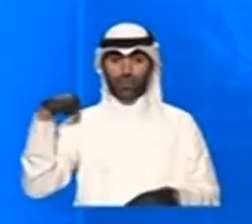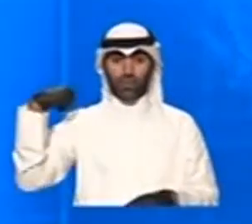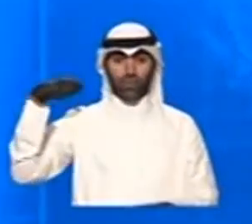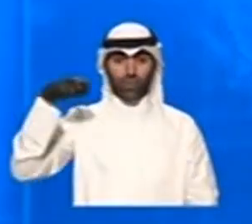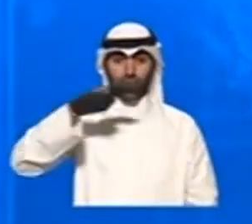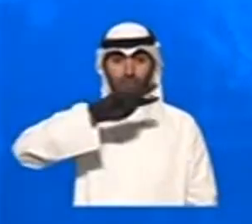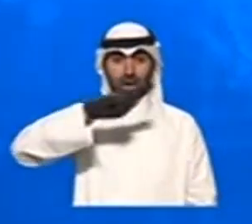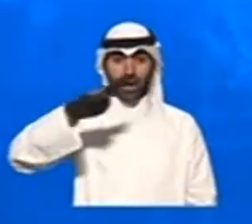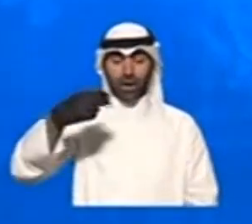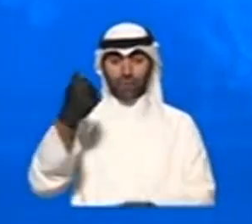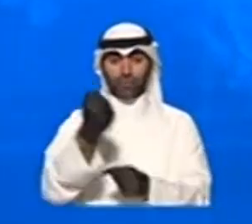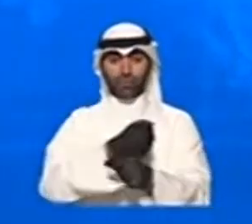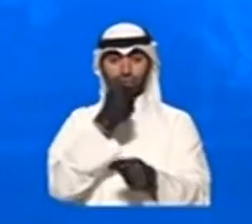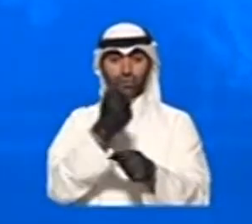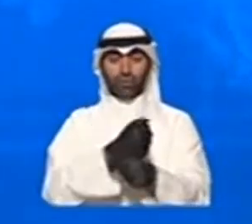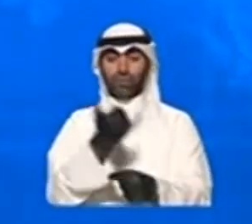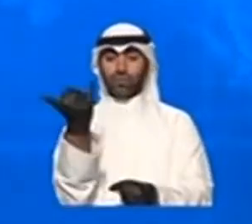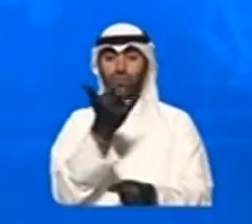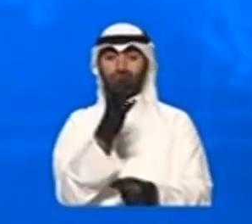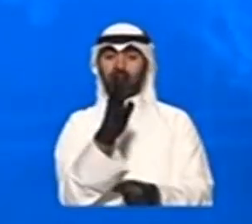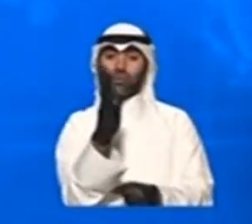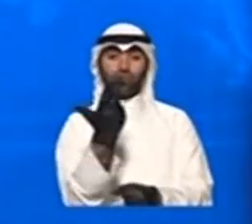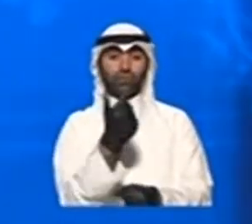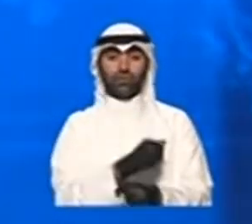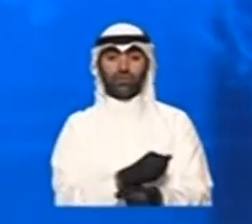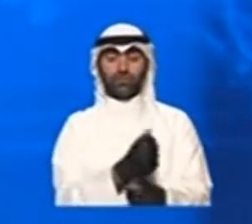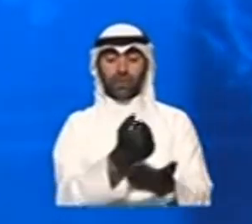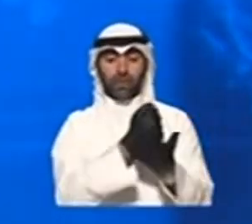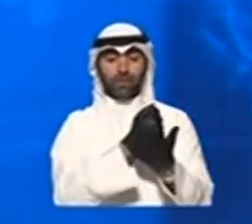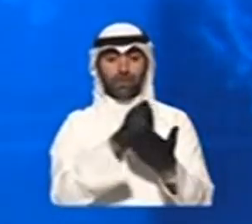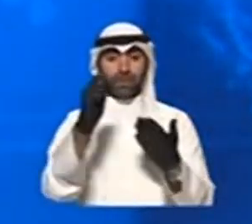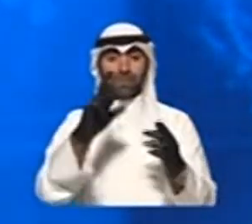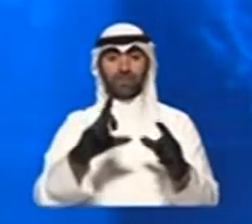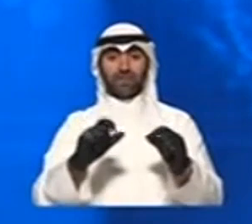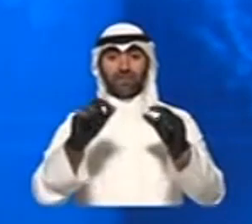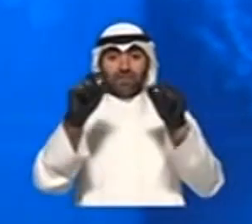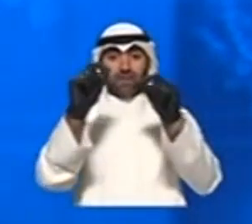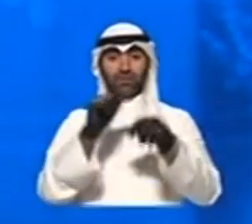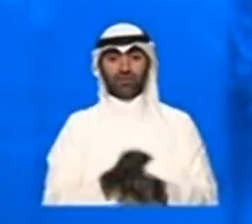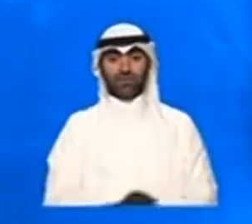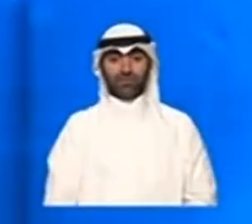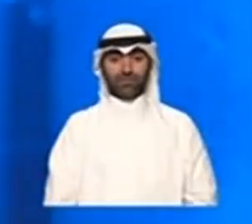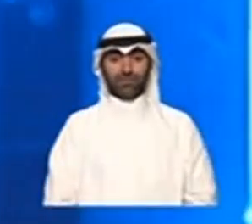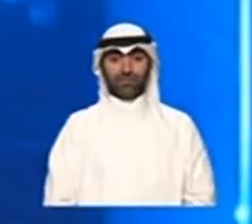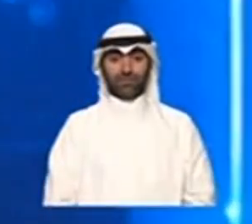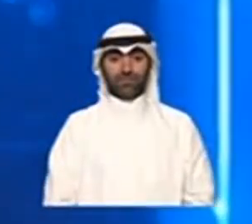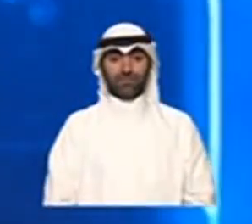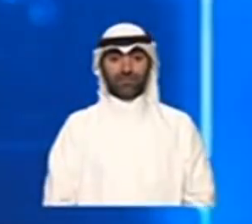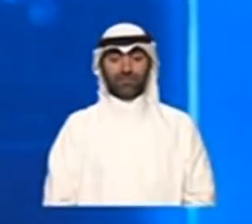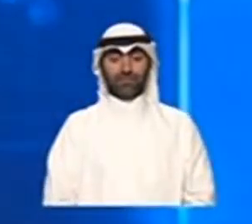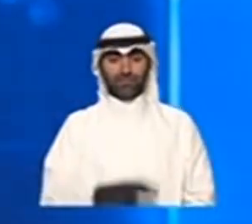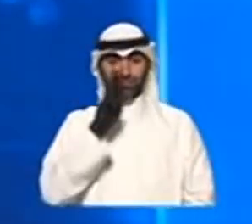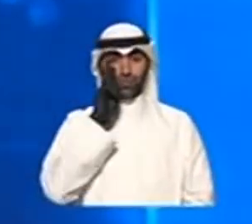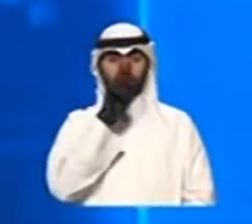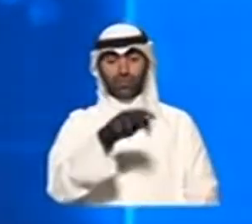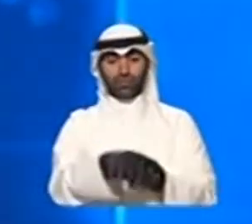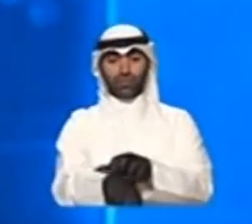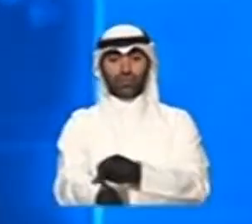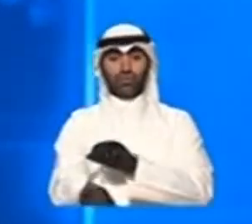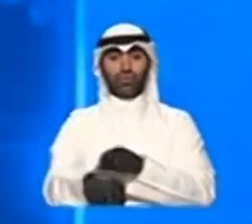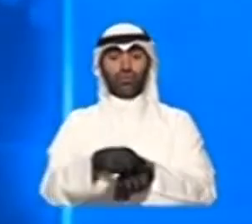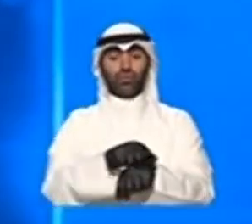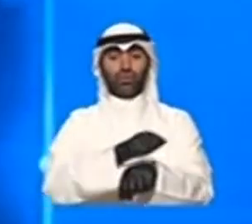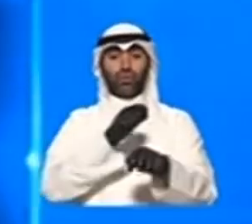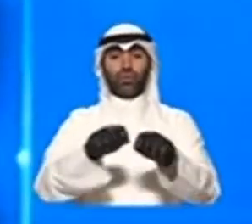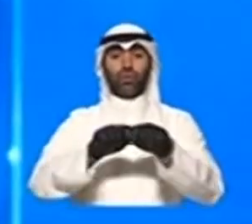المستجد المسبب لمرض كوفيد-19 والحد من انتشاره. الجهود الحكومية